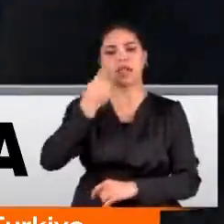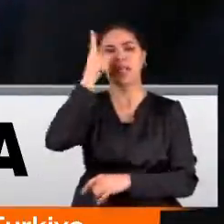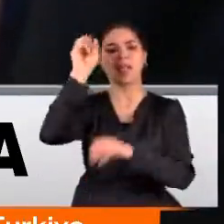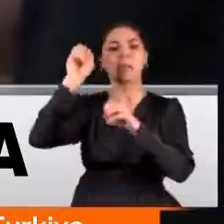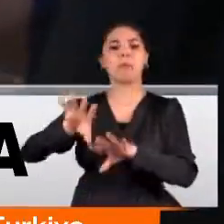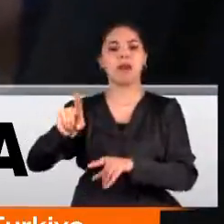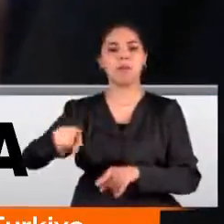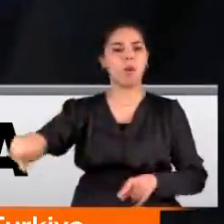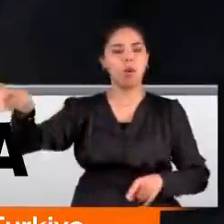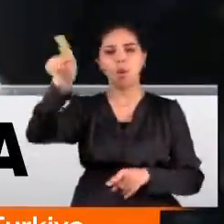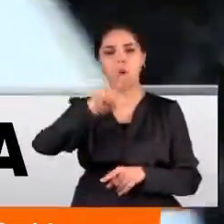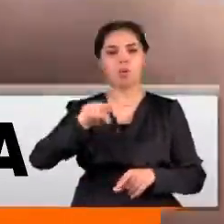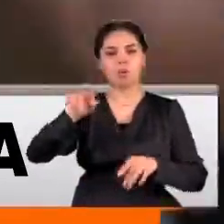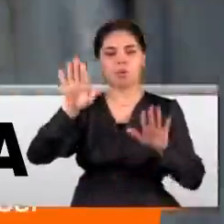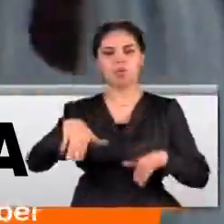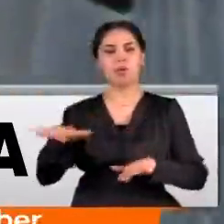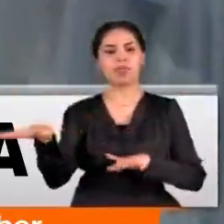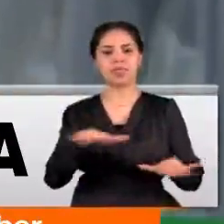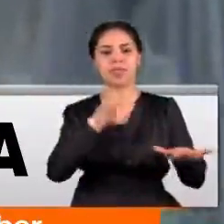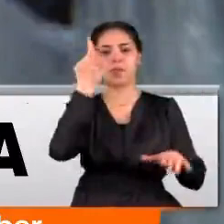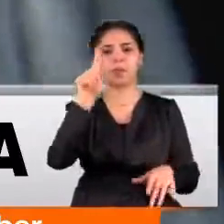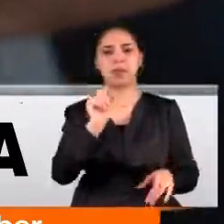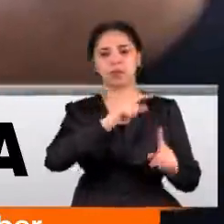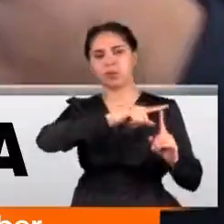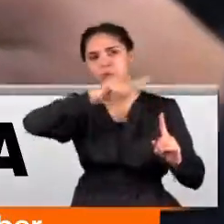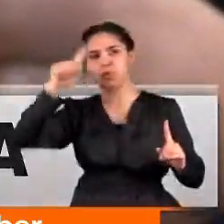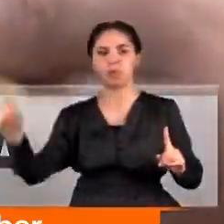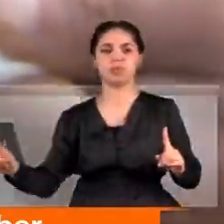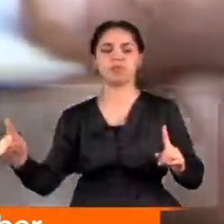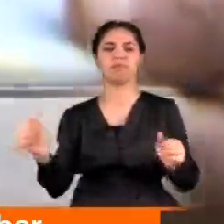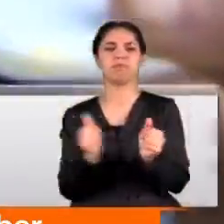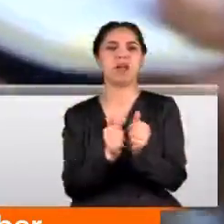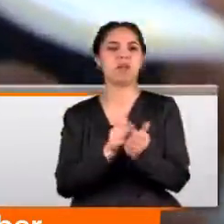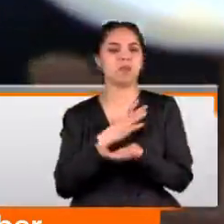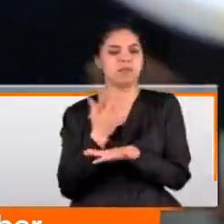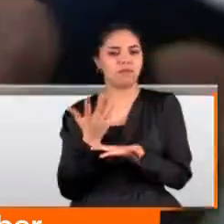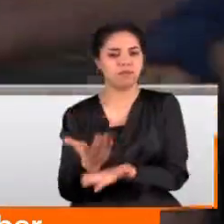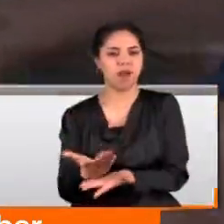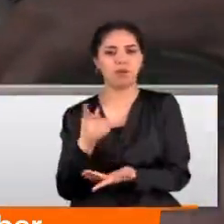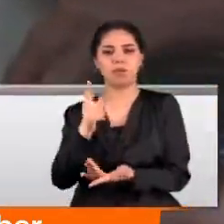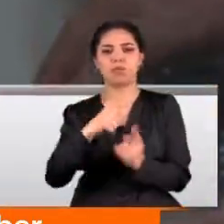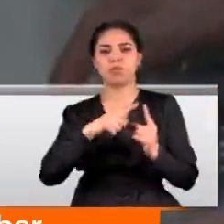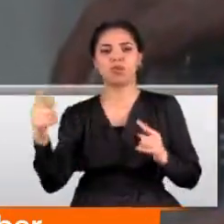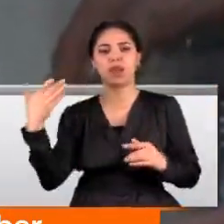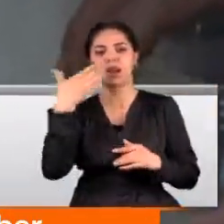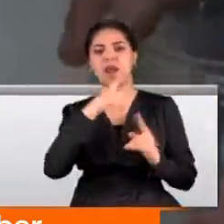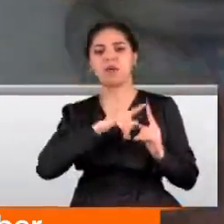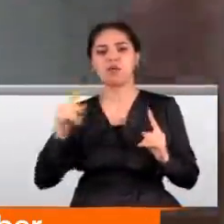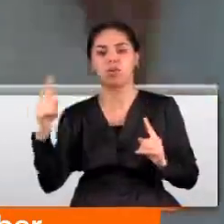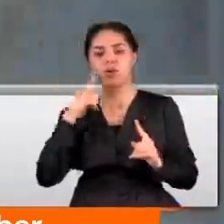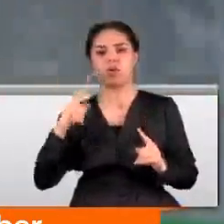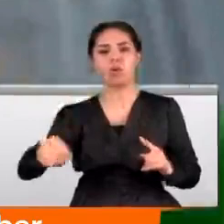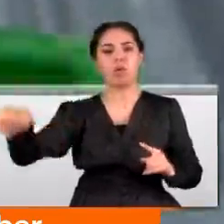Onlar burada depremin ilk gününden bu yana onların yanında olmaya devam ediyorlar ve bu süreçte Ramazan sürecinde de